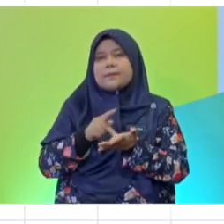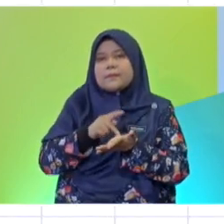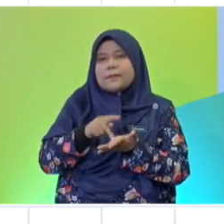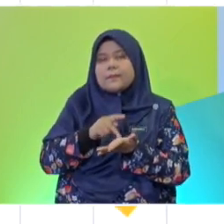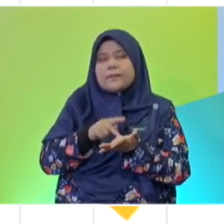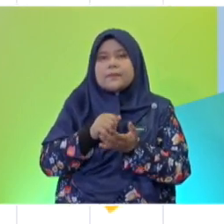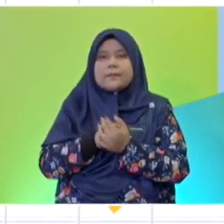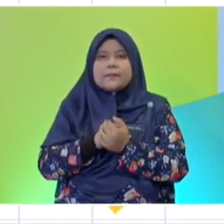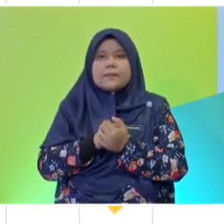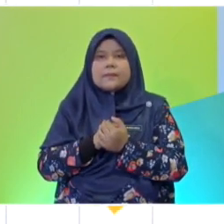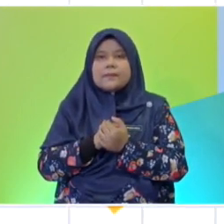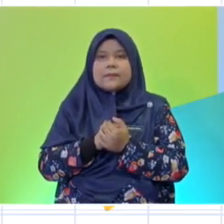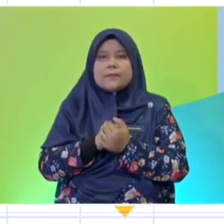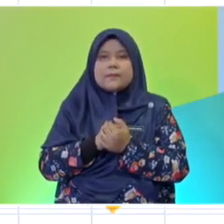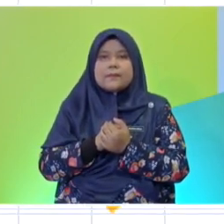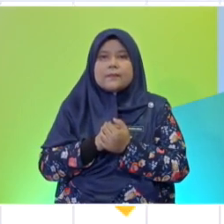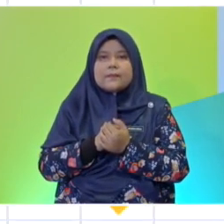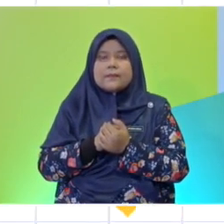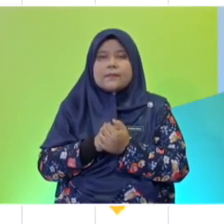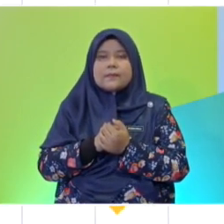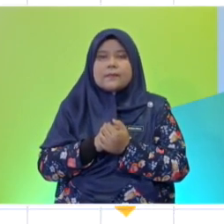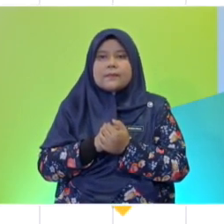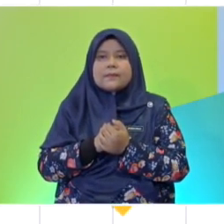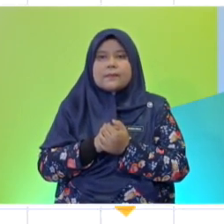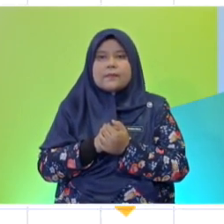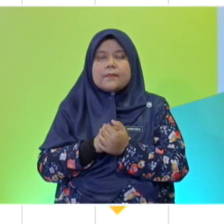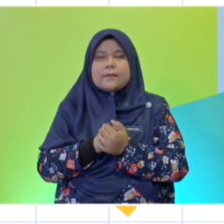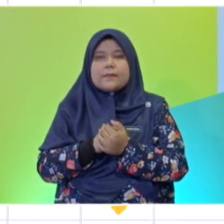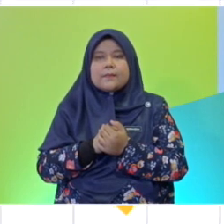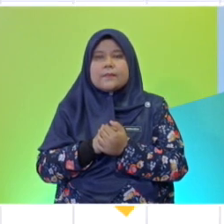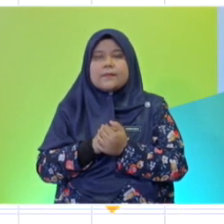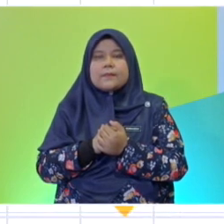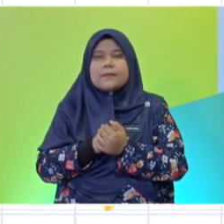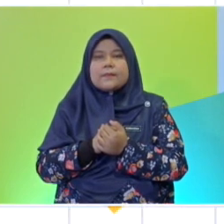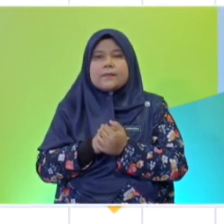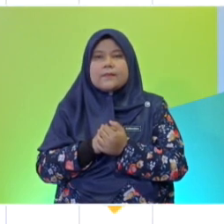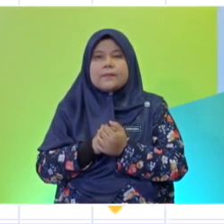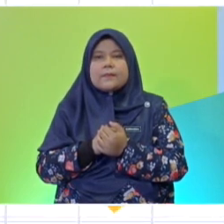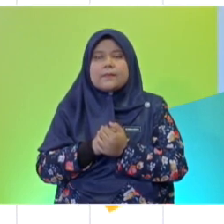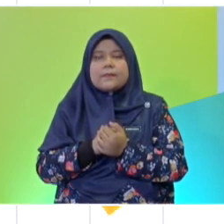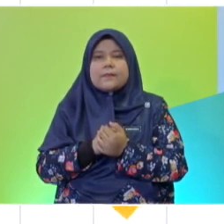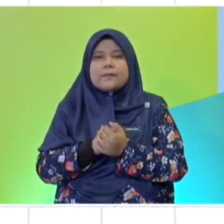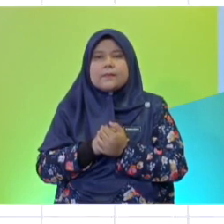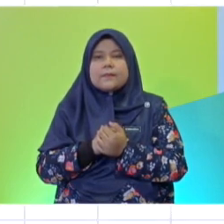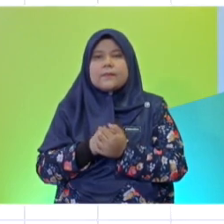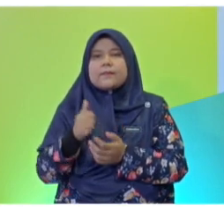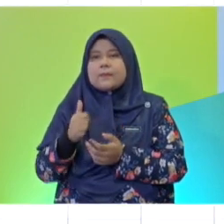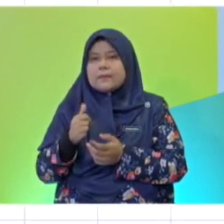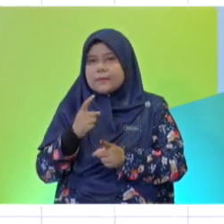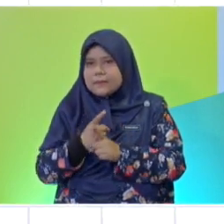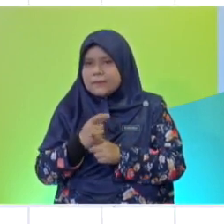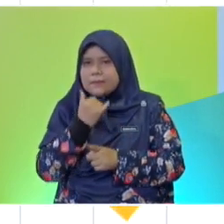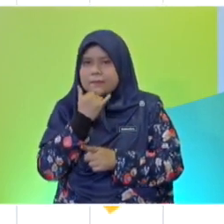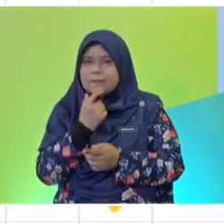bawah tuh di darat bukan yang ketiga 12 Wih jadi atas pokok kali tiga angka betul